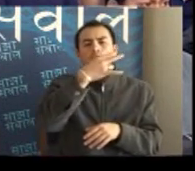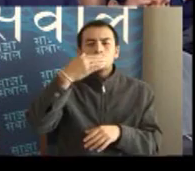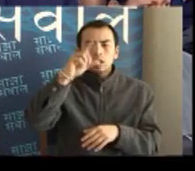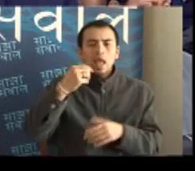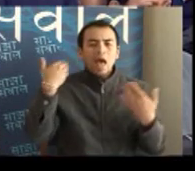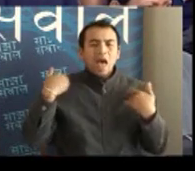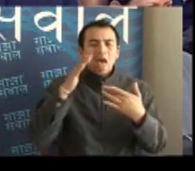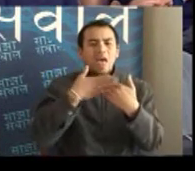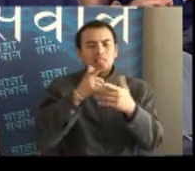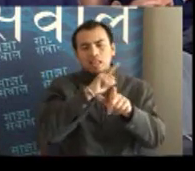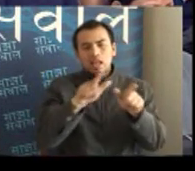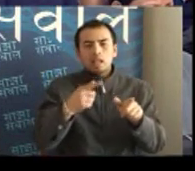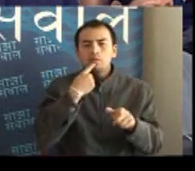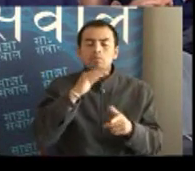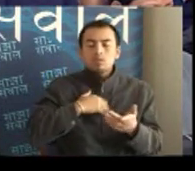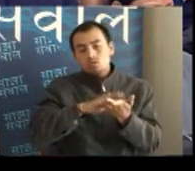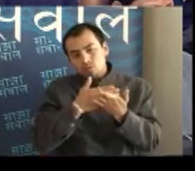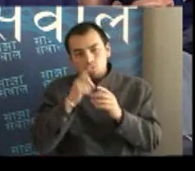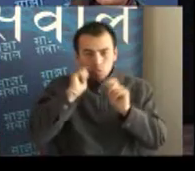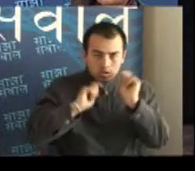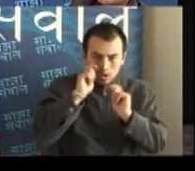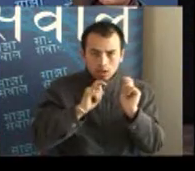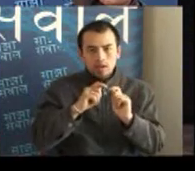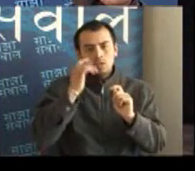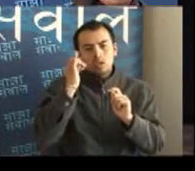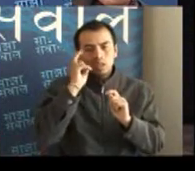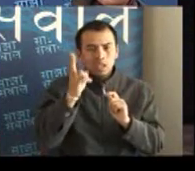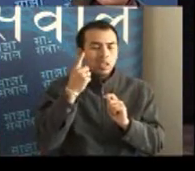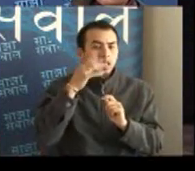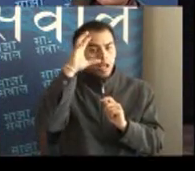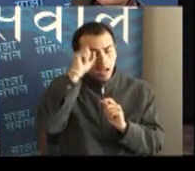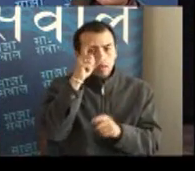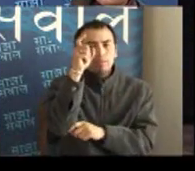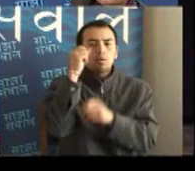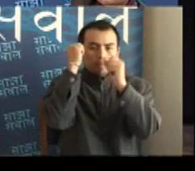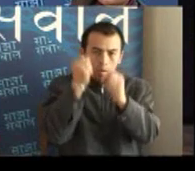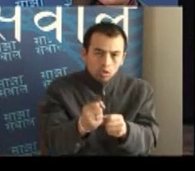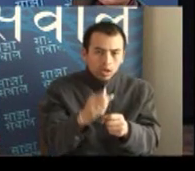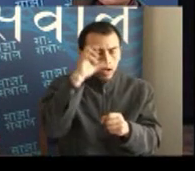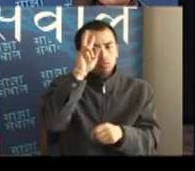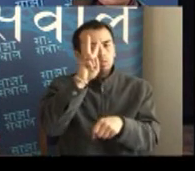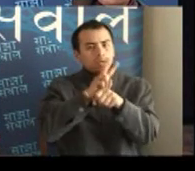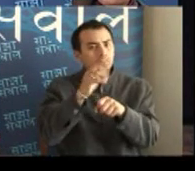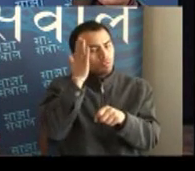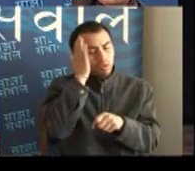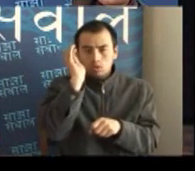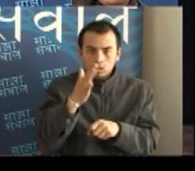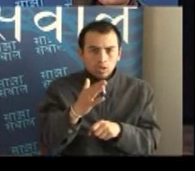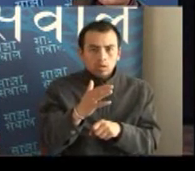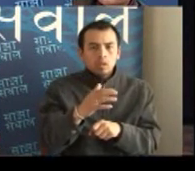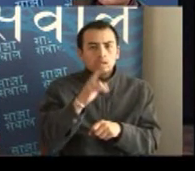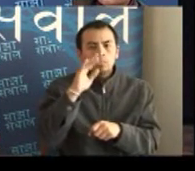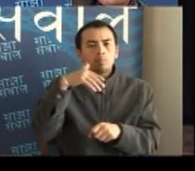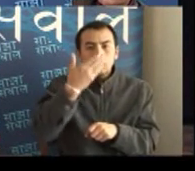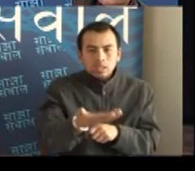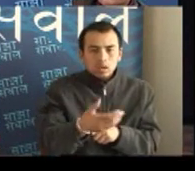हात उहाँको छैन भनेपछि म यति छटपटाएँ रोएँ र त्यो दिन राति बागलुङमा बस्दाखेरि राति 2 बजीसम्म सुतिनँ म र संयोग के निस्क्यो